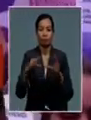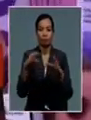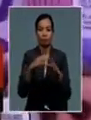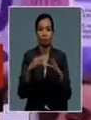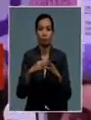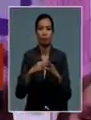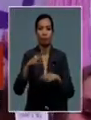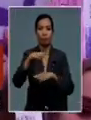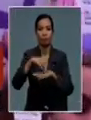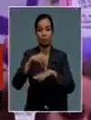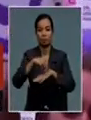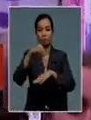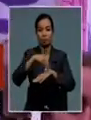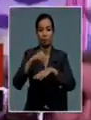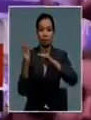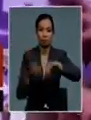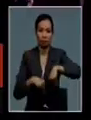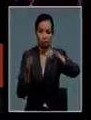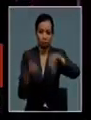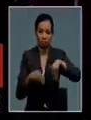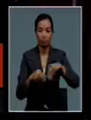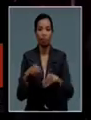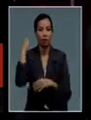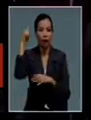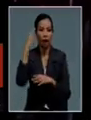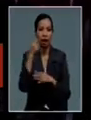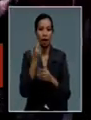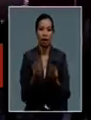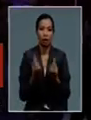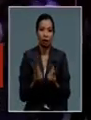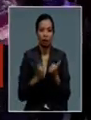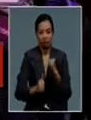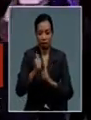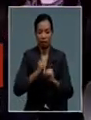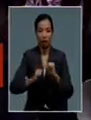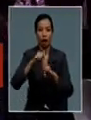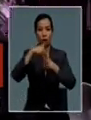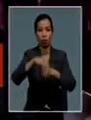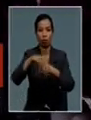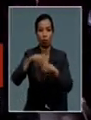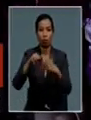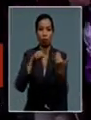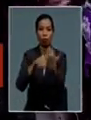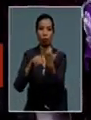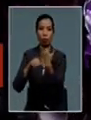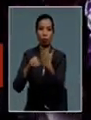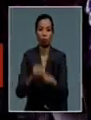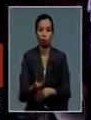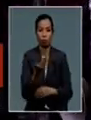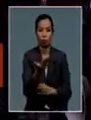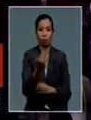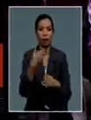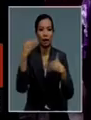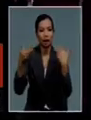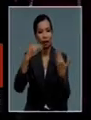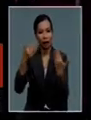สเปนนะครับผู้หญิงหลายร้อยคนต่างพากันออกมาตะโกนเต้นรำเดินขบวนไปบนท้องถนนนะครับซึ่งส่วนใหญ่นี่ก็เป็นกิ